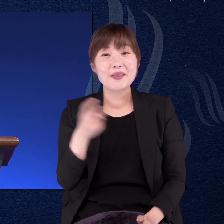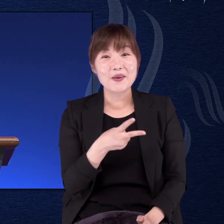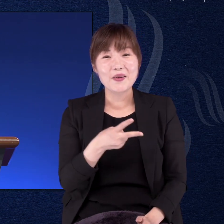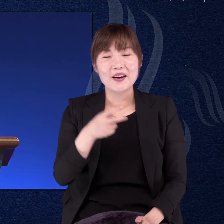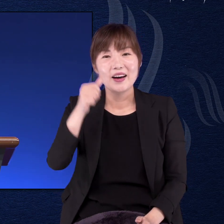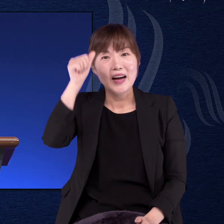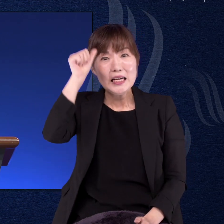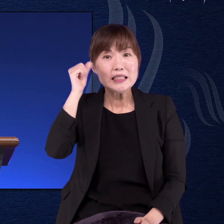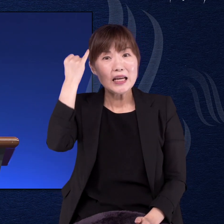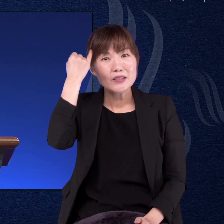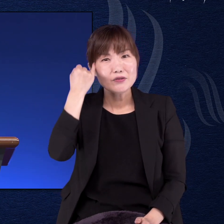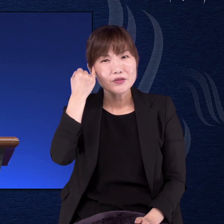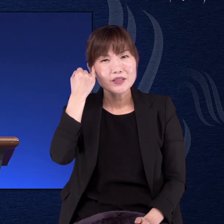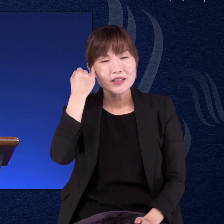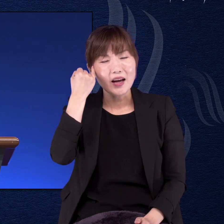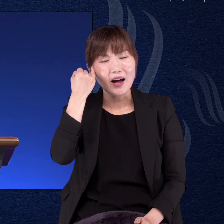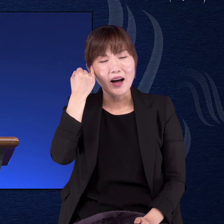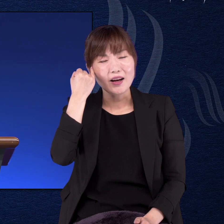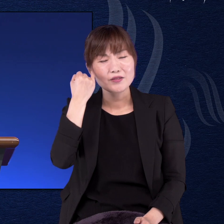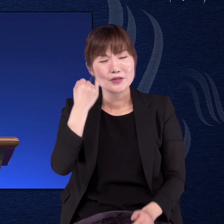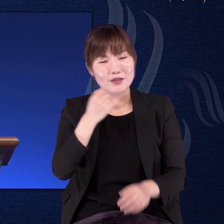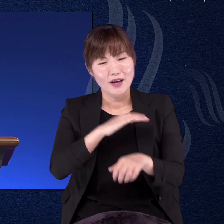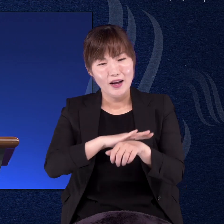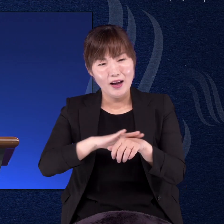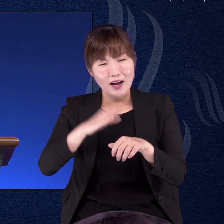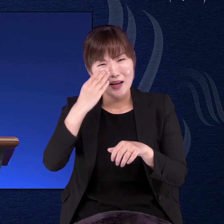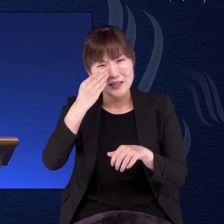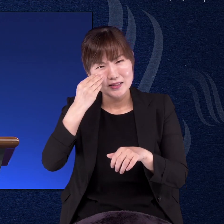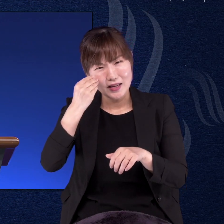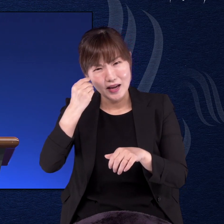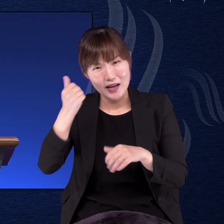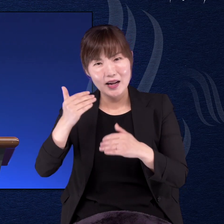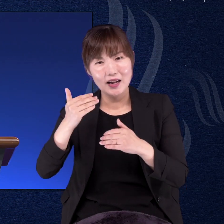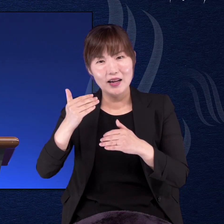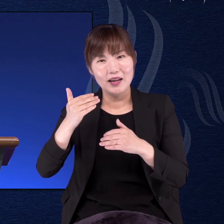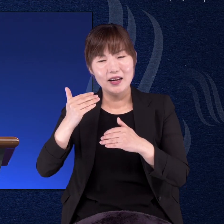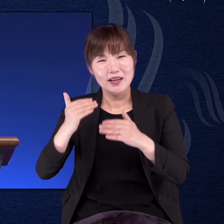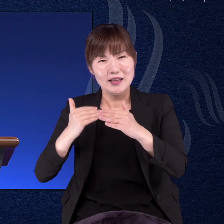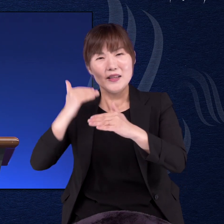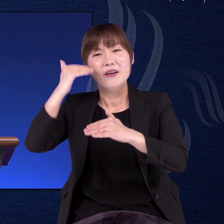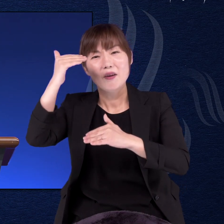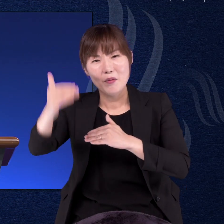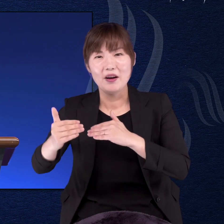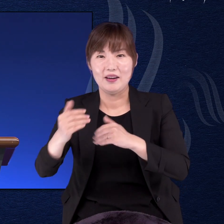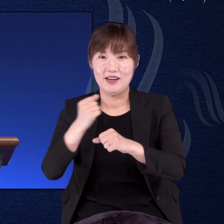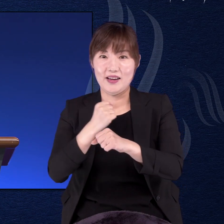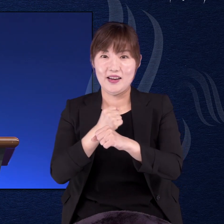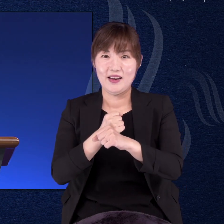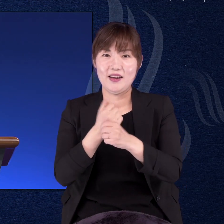기도도 해요. 그래서 그나마 이 정도로 사춘기를 보내고 있는 것 같아요. 기도 덕에.